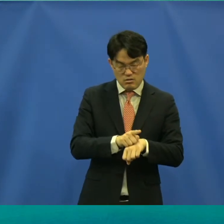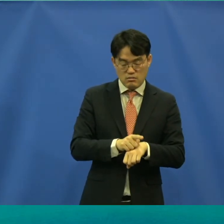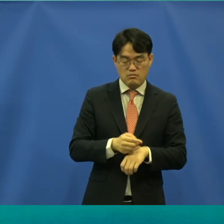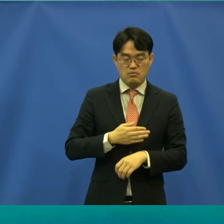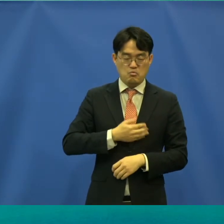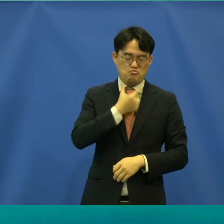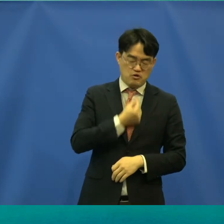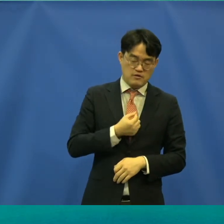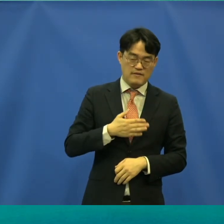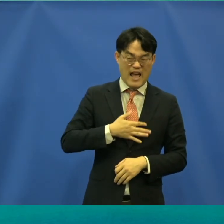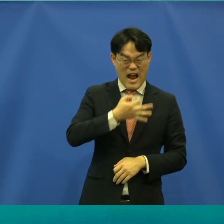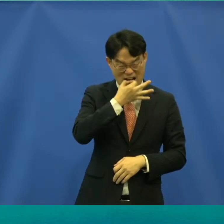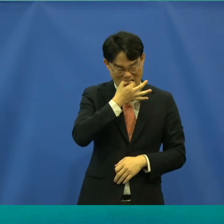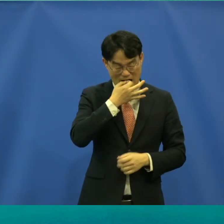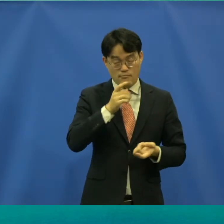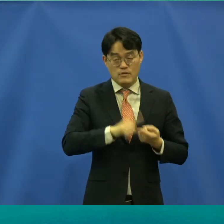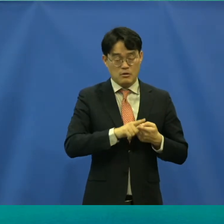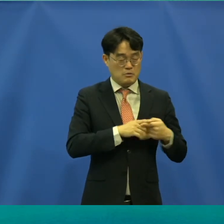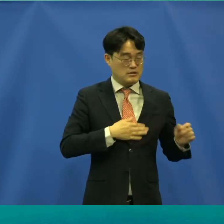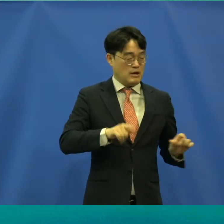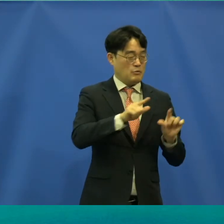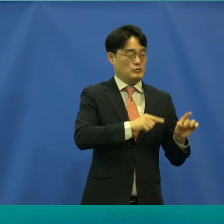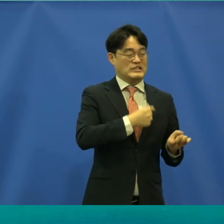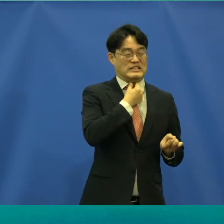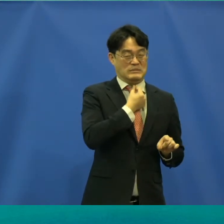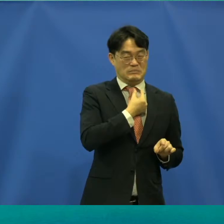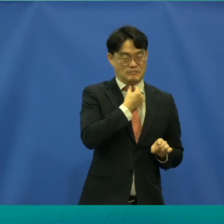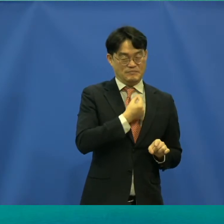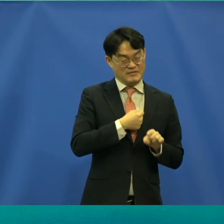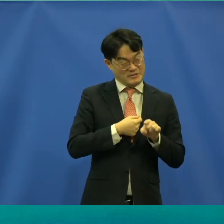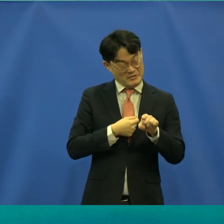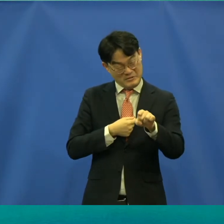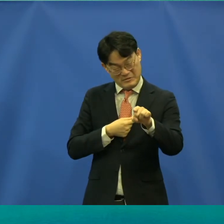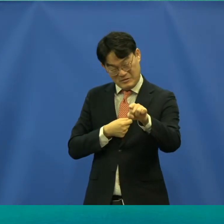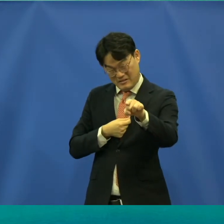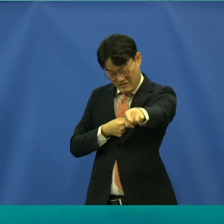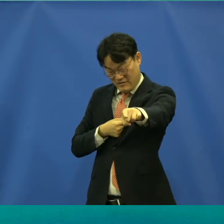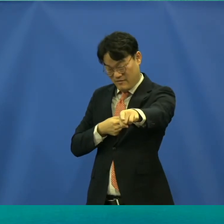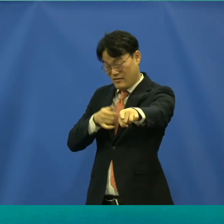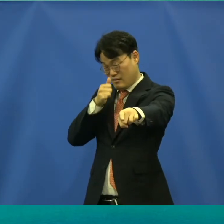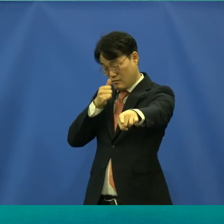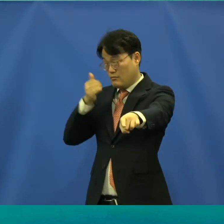내 욕심대로 살고 싶고, 내 마음대로 살고 싶고,